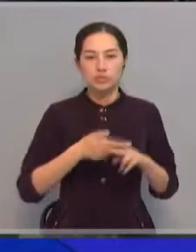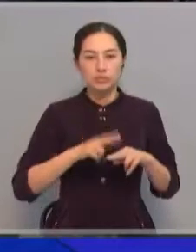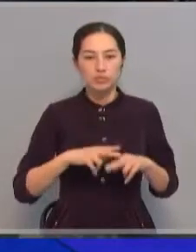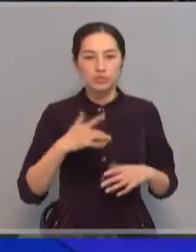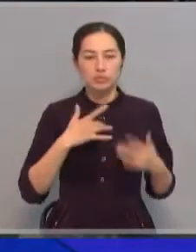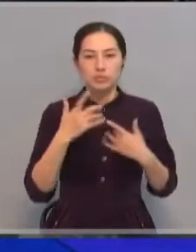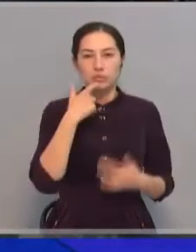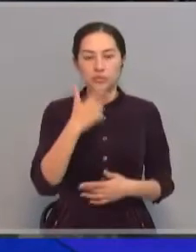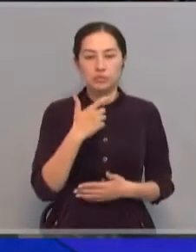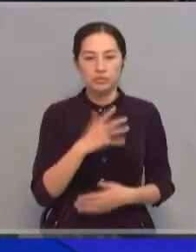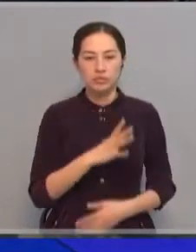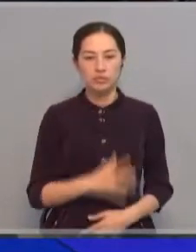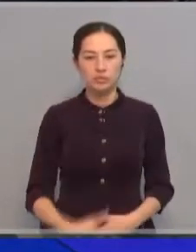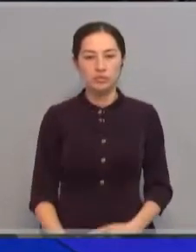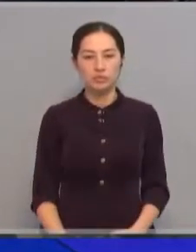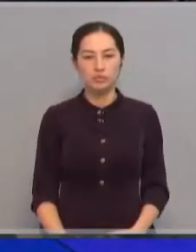етті.